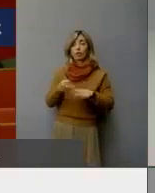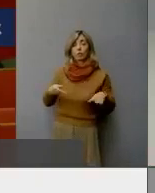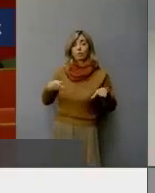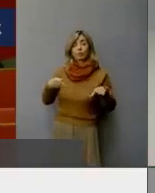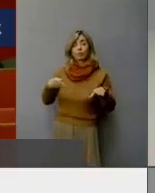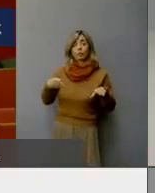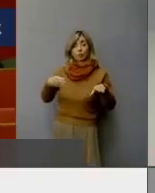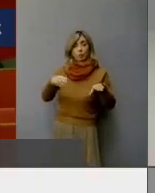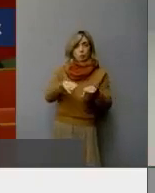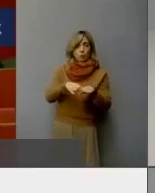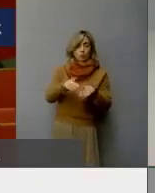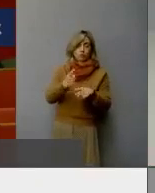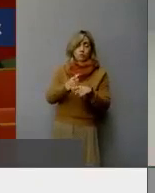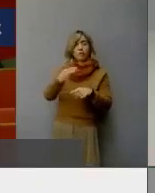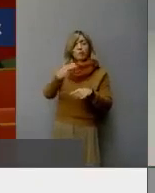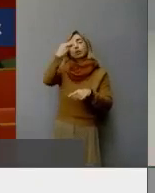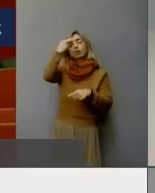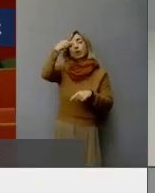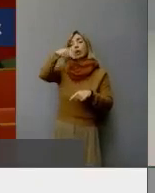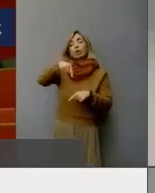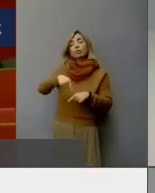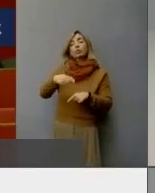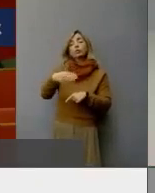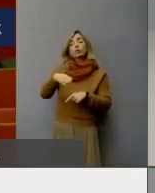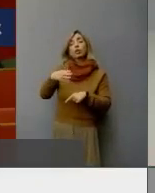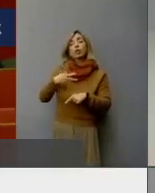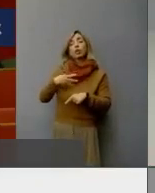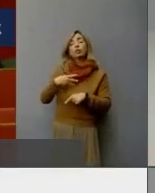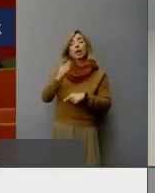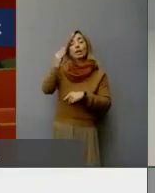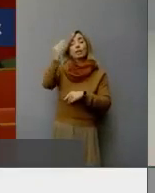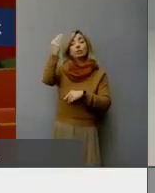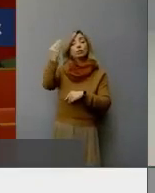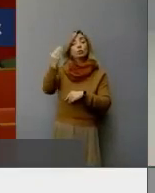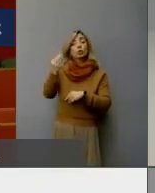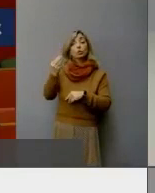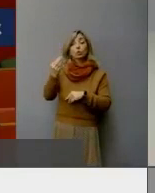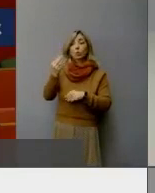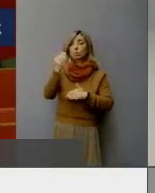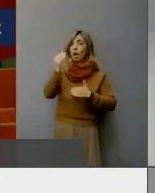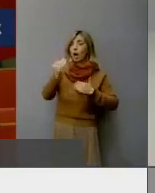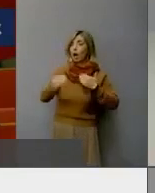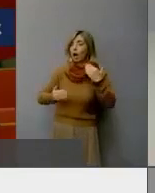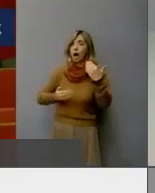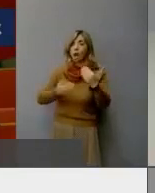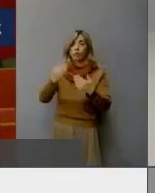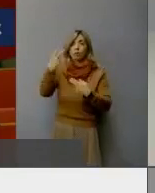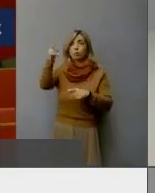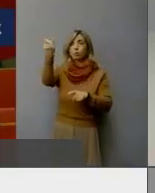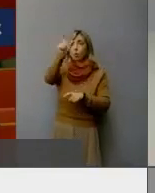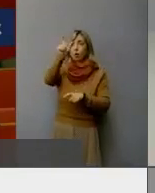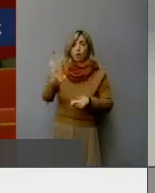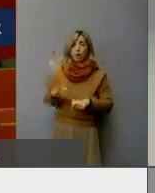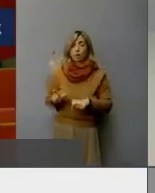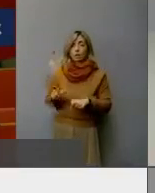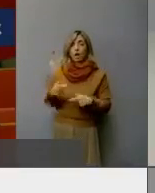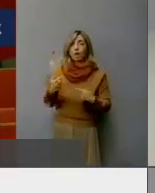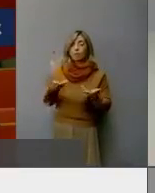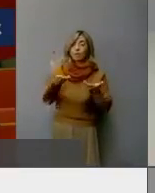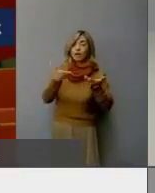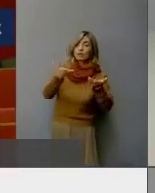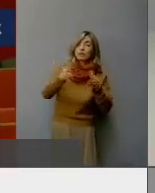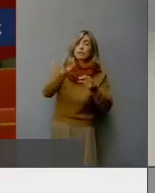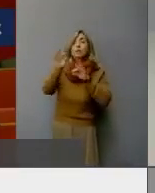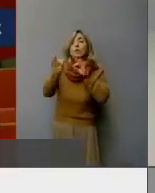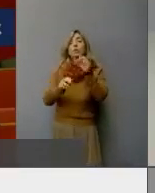esista un istituto è uno dei più avanzati in italia per l'assistenza la cura delle persone